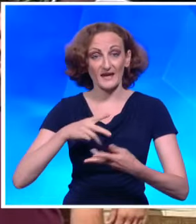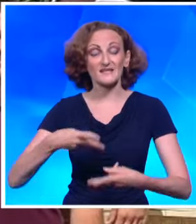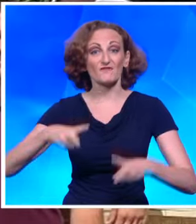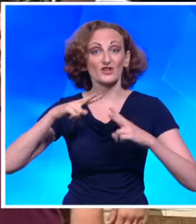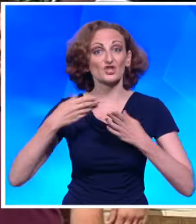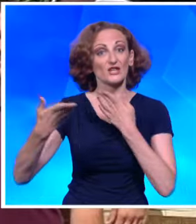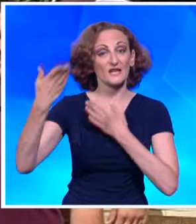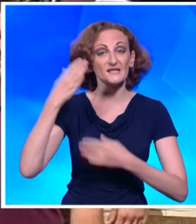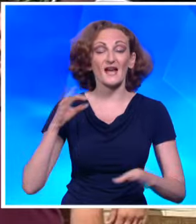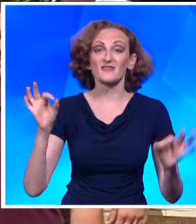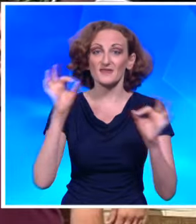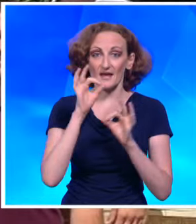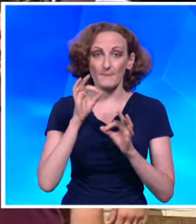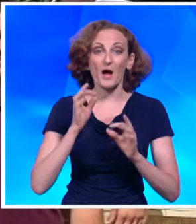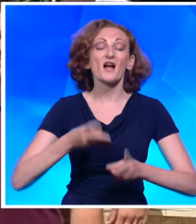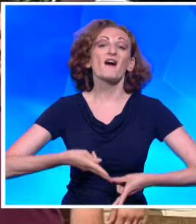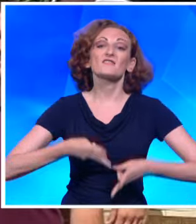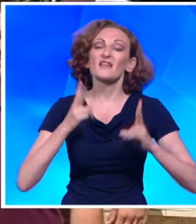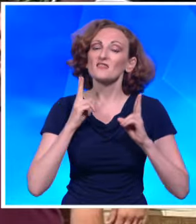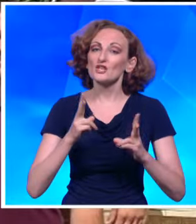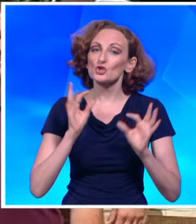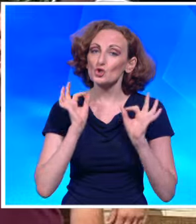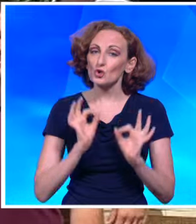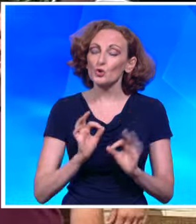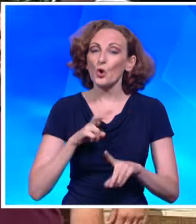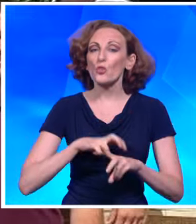няма. Автентичното ДПС.